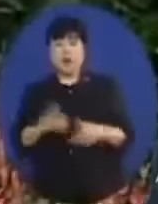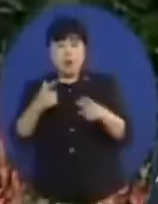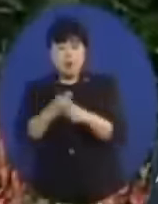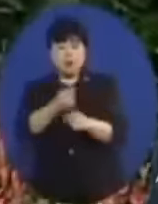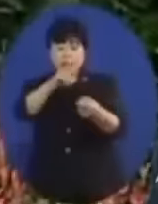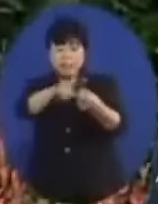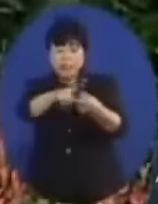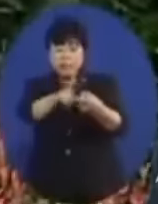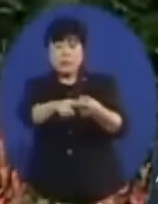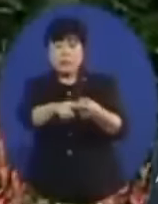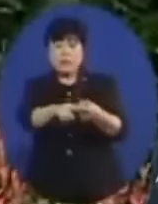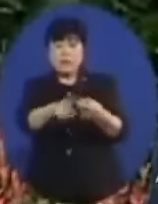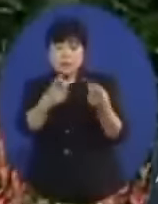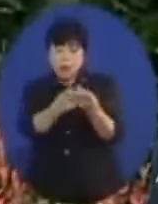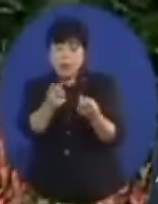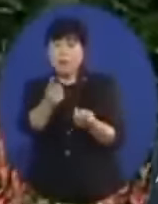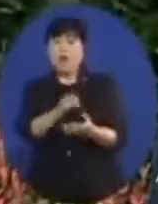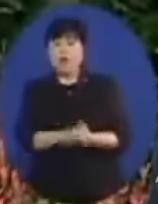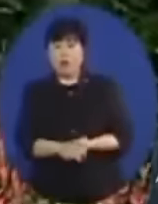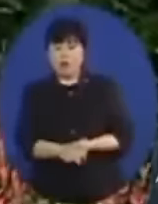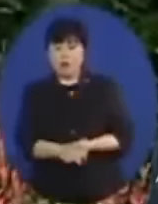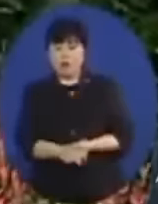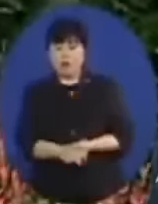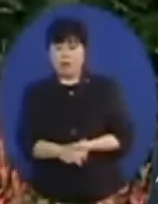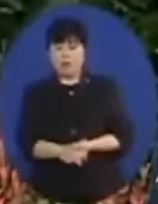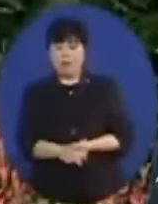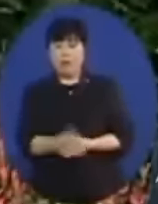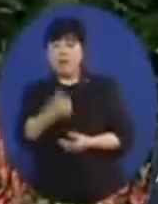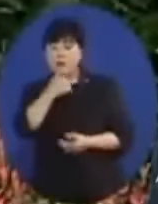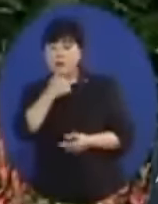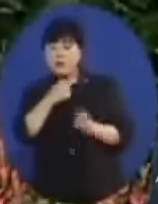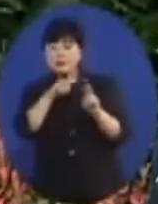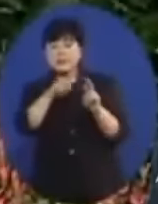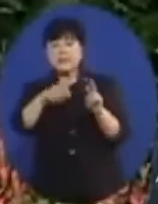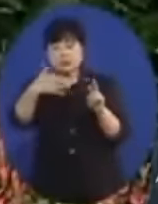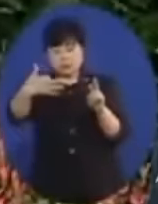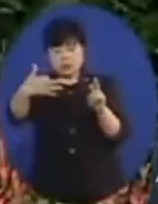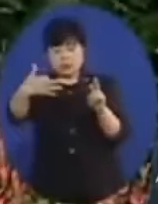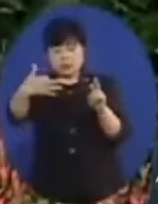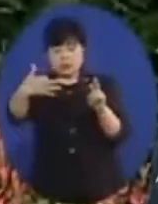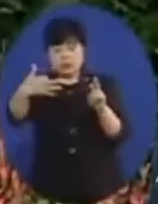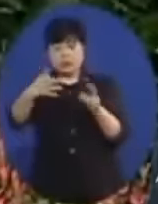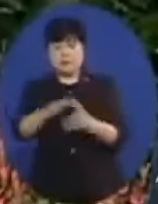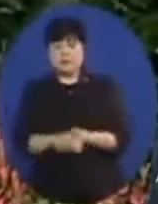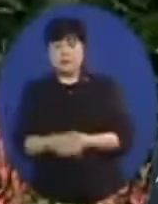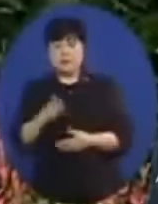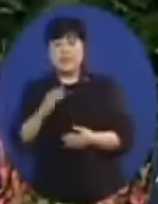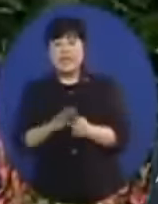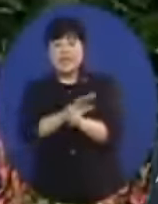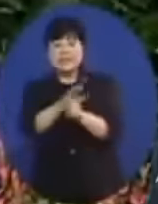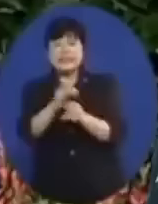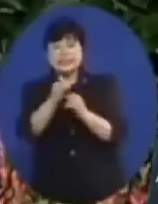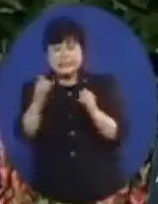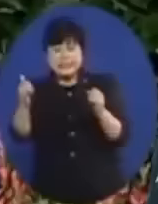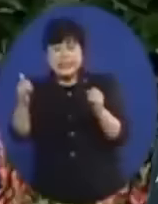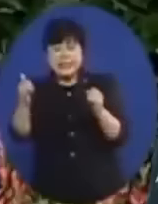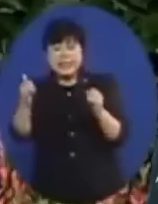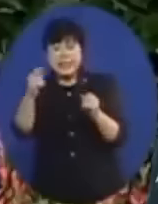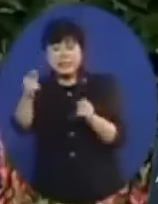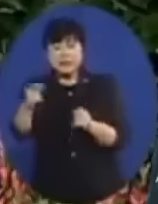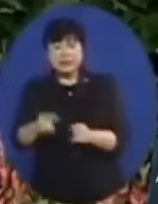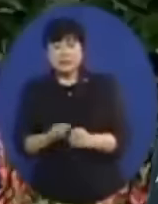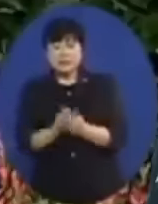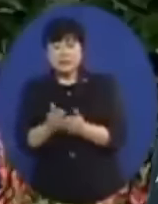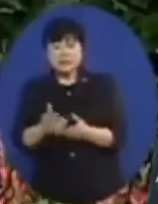원수에 대해서 우리가 어떻게 해야 되겠습니까? 로마서 12장 19절로 21절 내 사랑하는 자들아 너희가